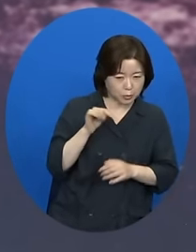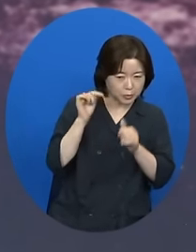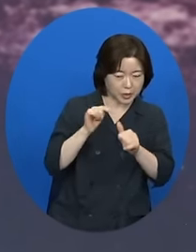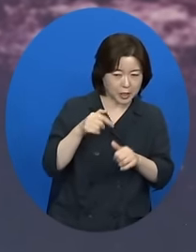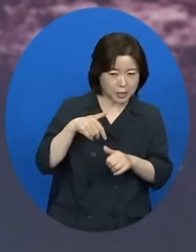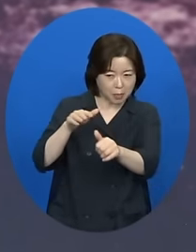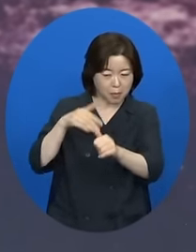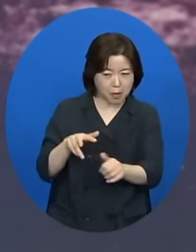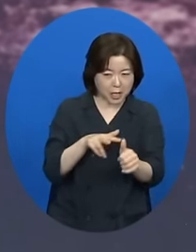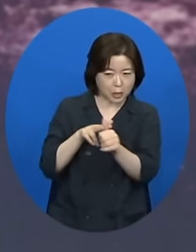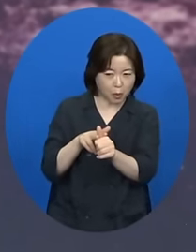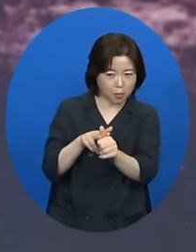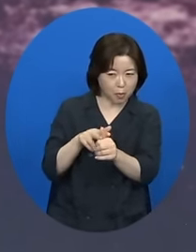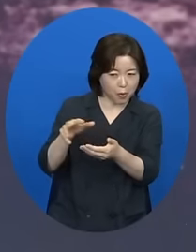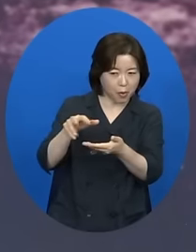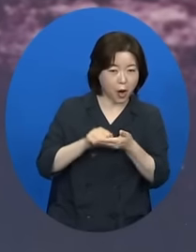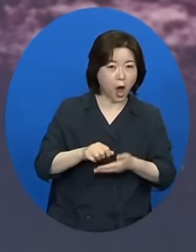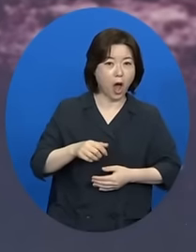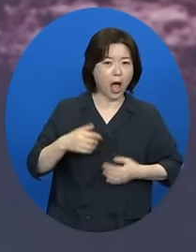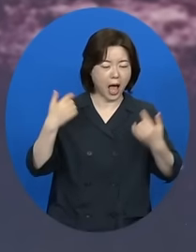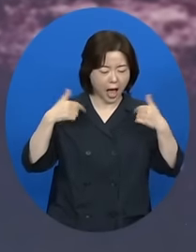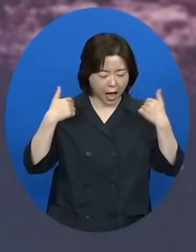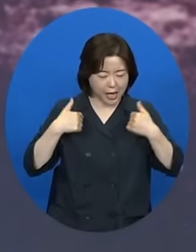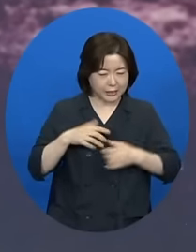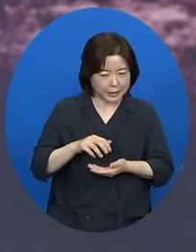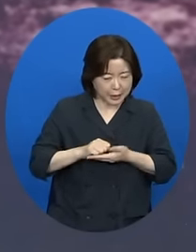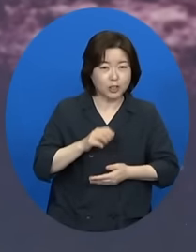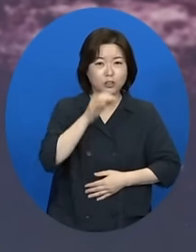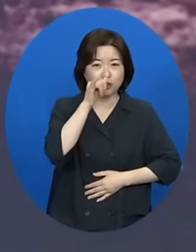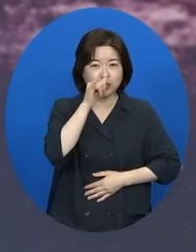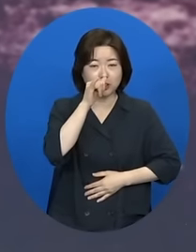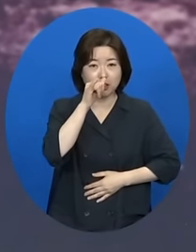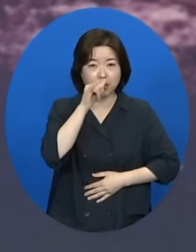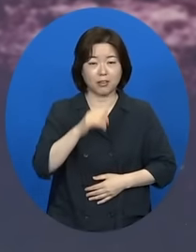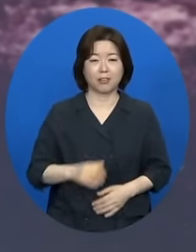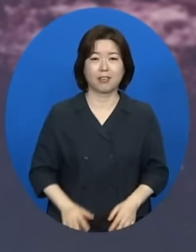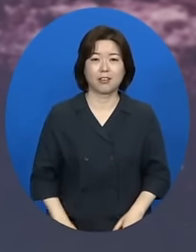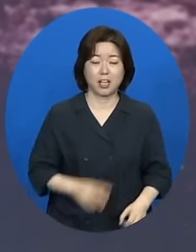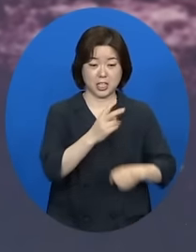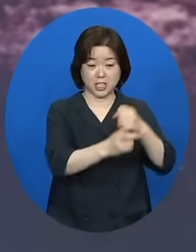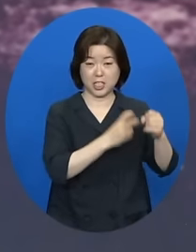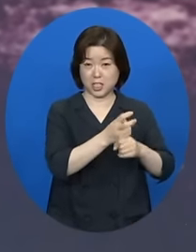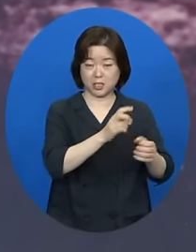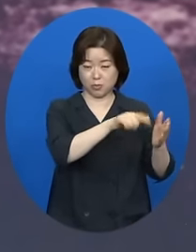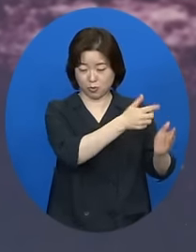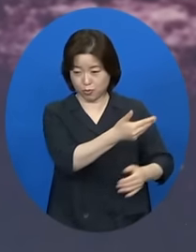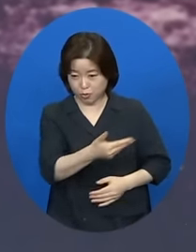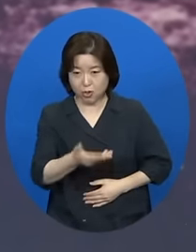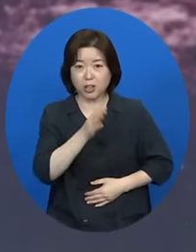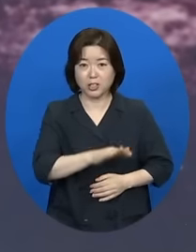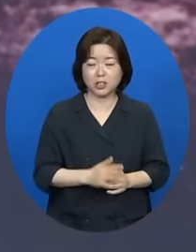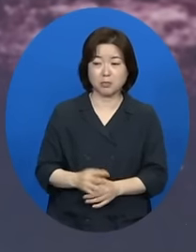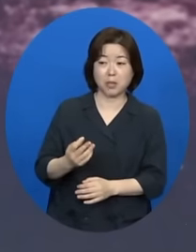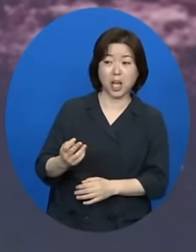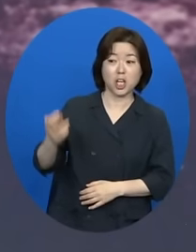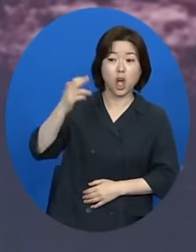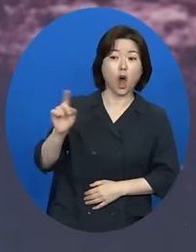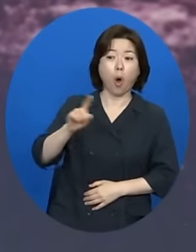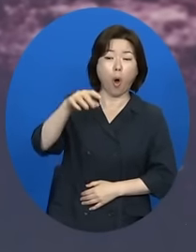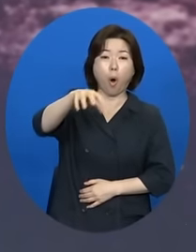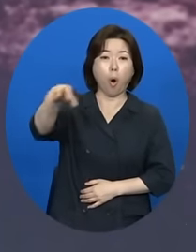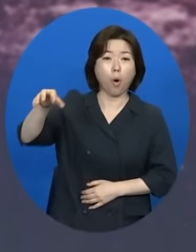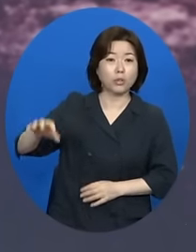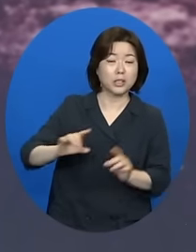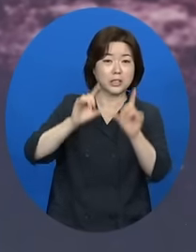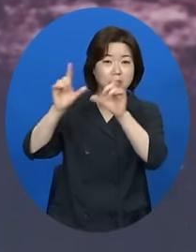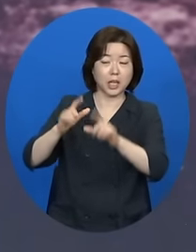계속 알아보고 있었다는 것을 암시해주고 있죠. 무려 20년의 세월이 지났지만 형이 어디에 살고 있는지는